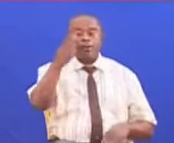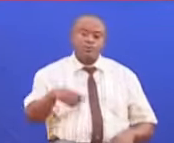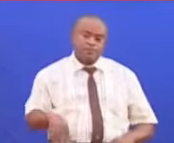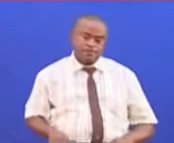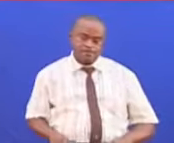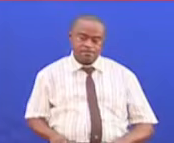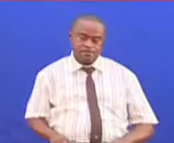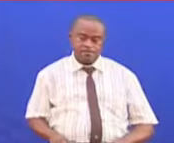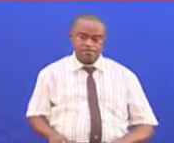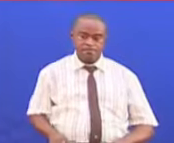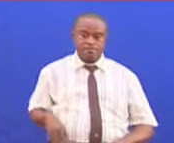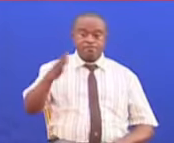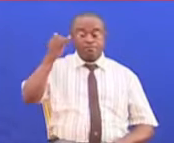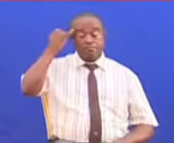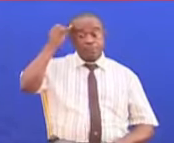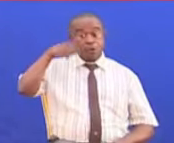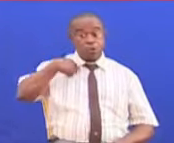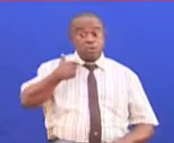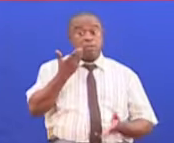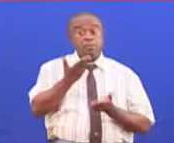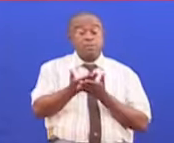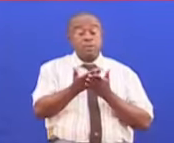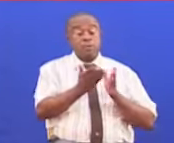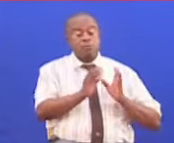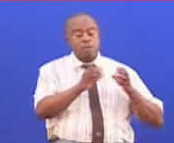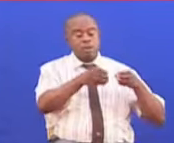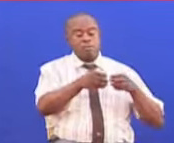maoni na mapendeleo Ya